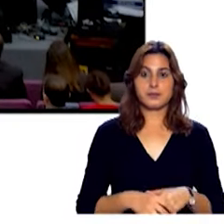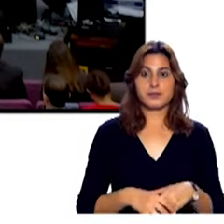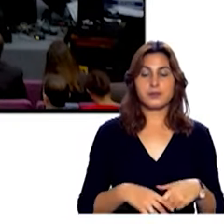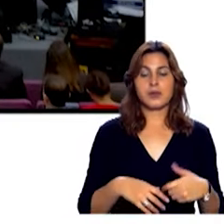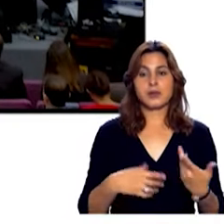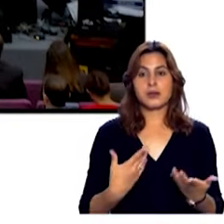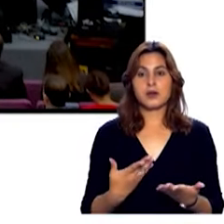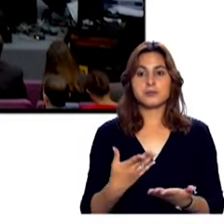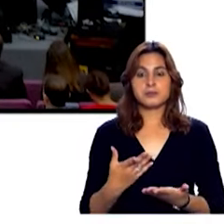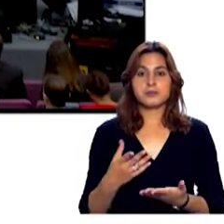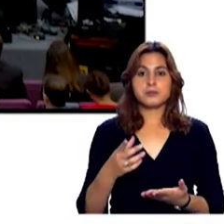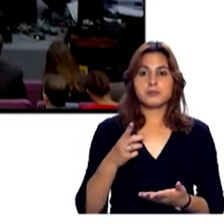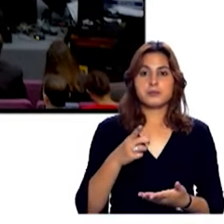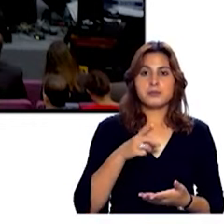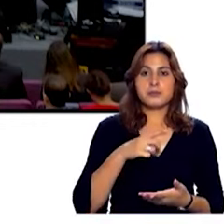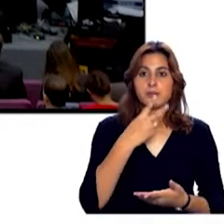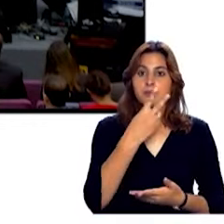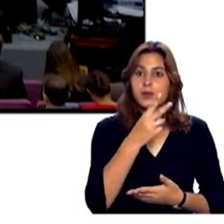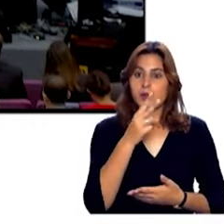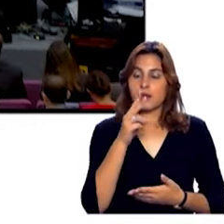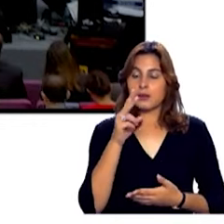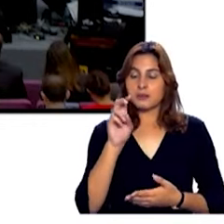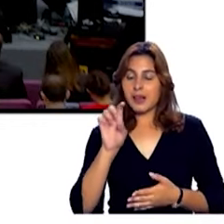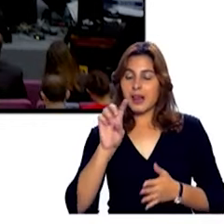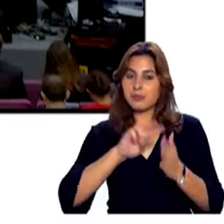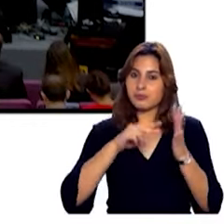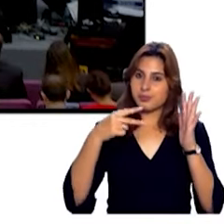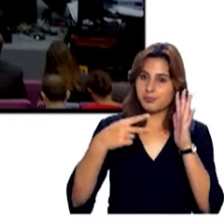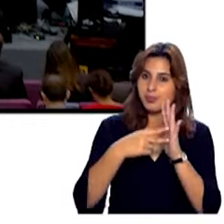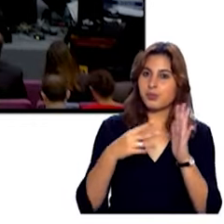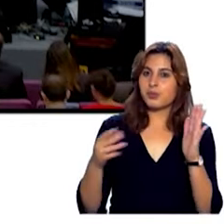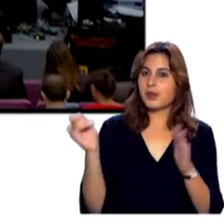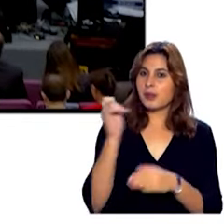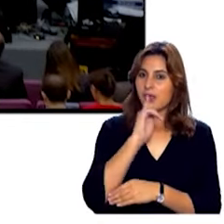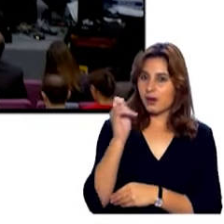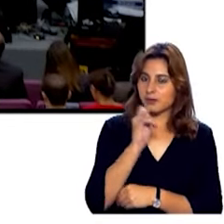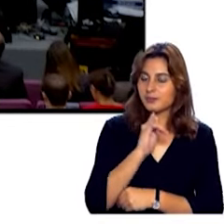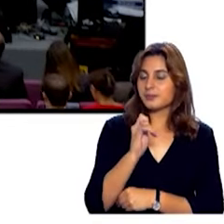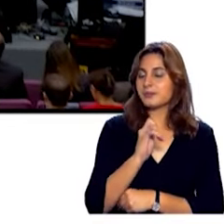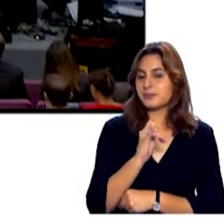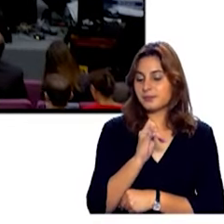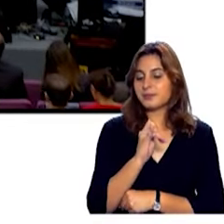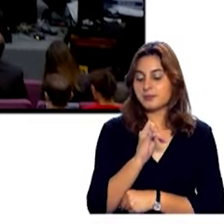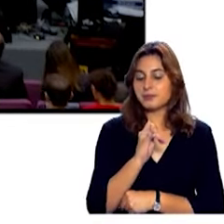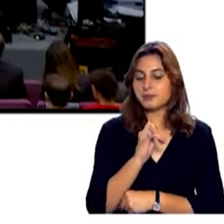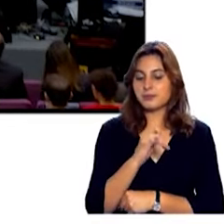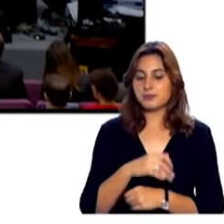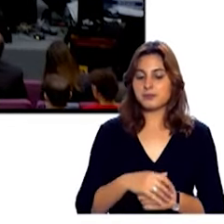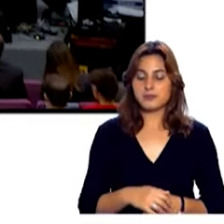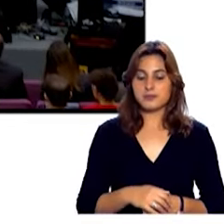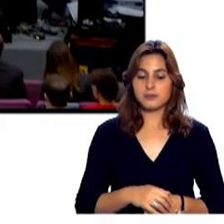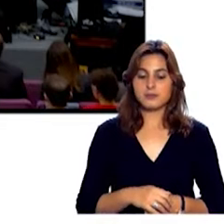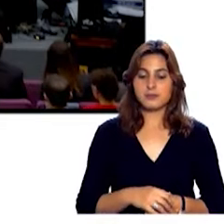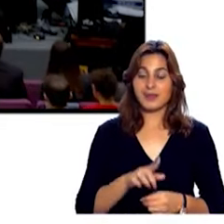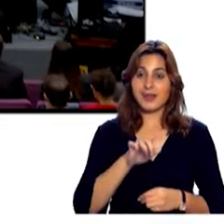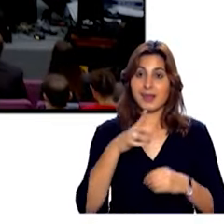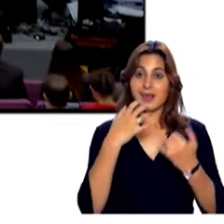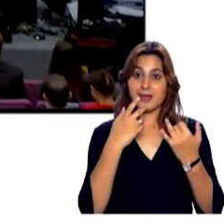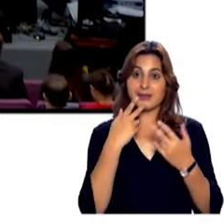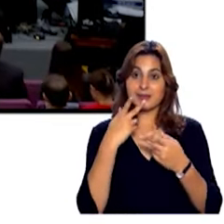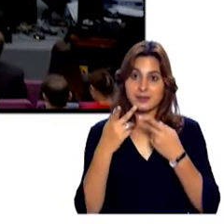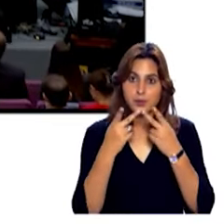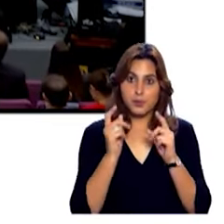ha un fisco molto aggressivo Ed opprime e ci dice che se noi togli Dalla corte di